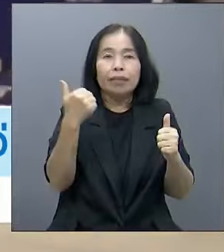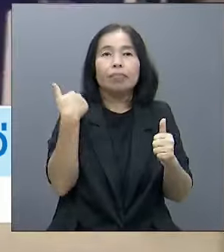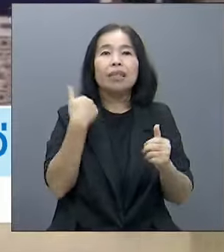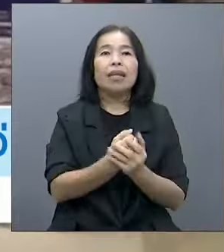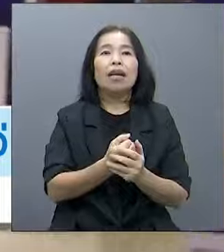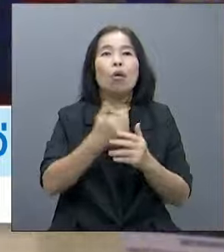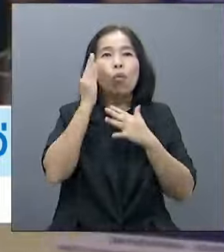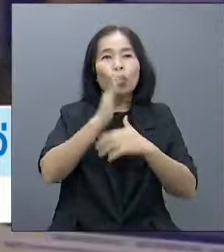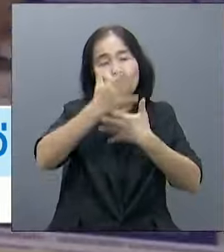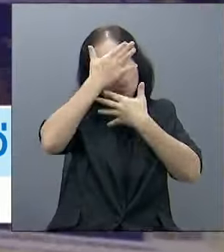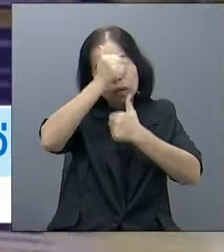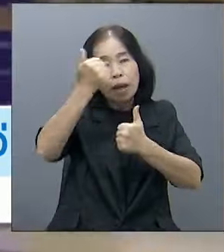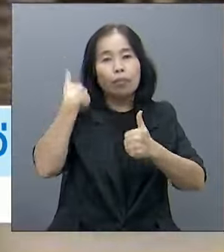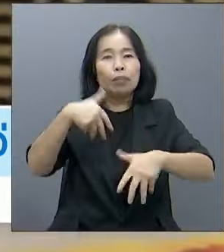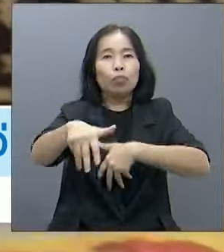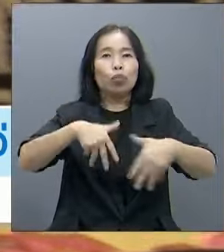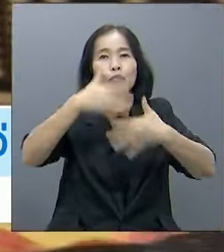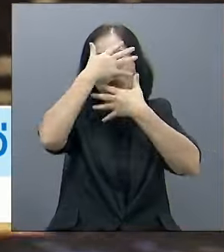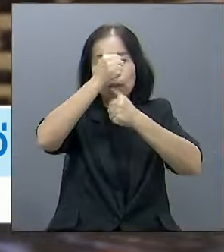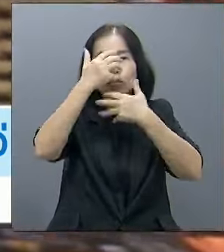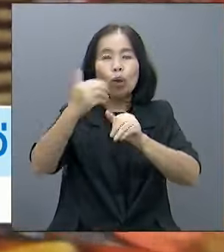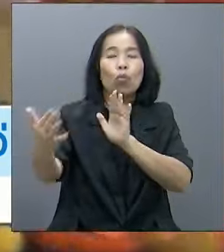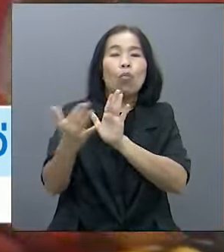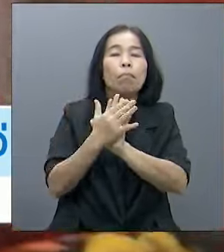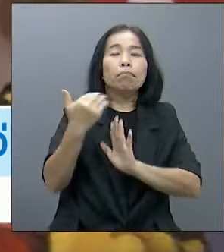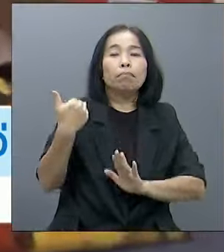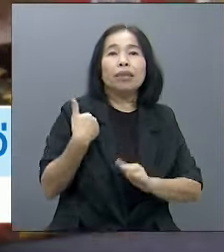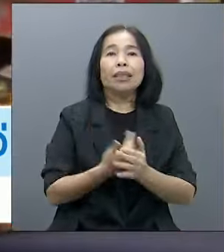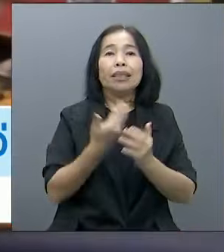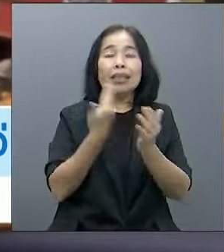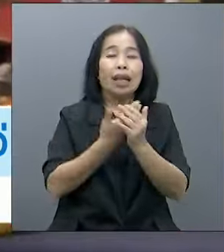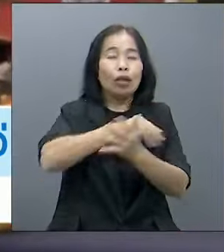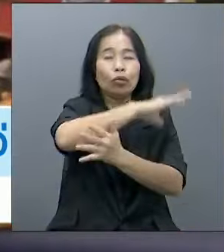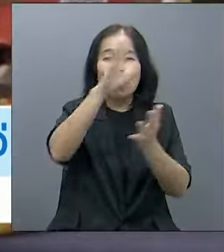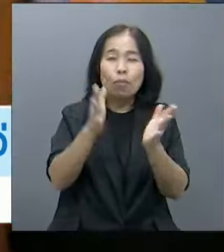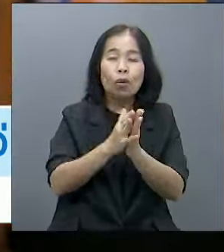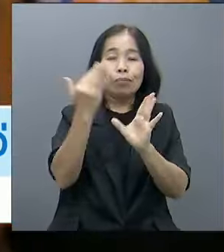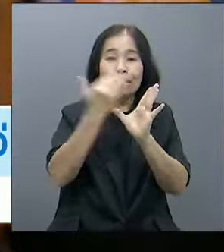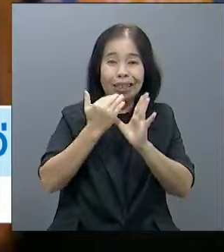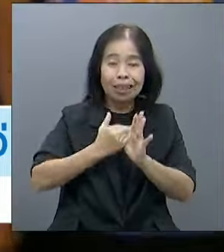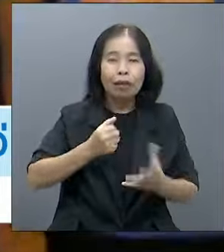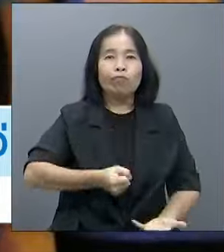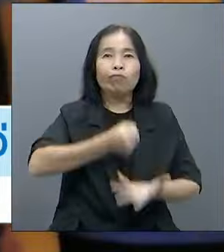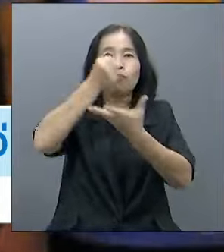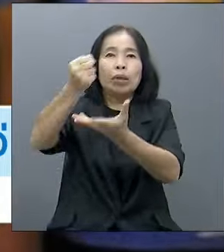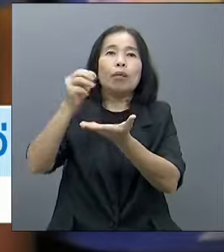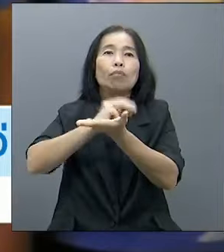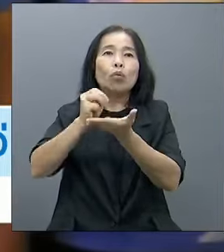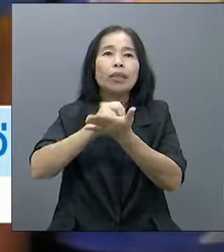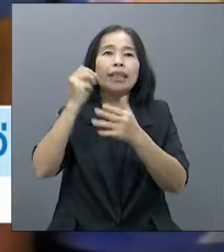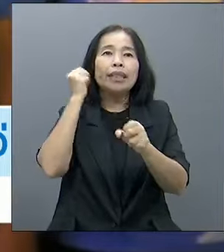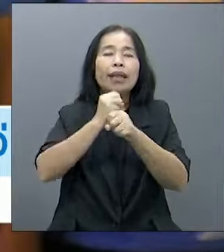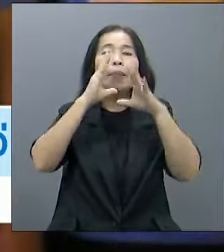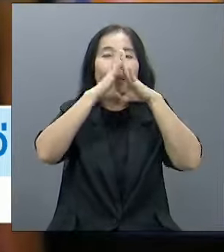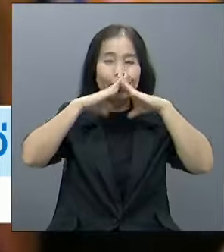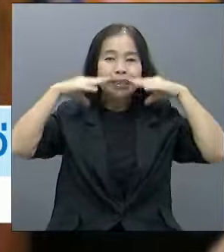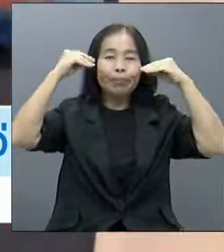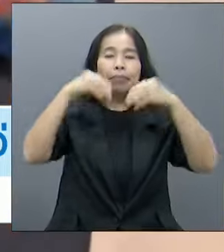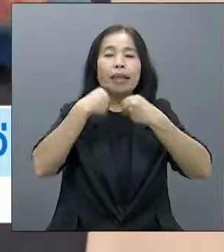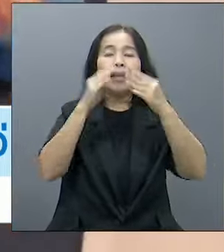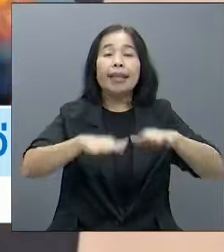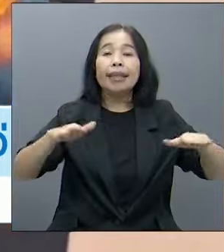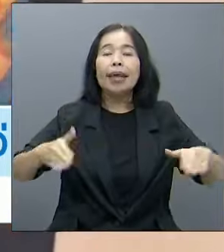ความสนใจจากประชาชนเป็นอย่างมากครับซึ่งก็ได้นำรายได้มอบให้กับมูลนิธิสร้างรอยยิ้มเอาไปใช้ในการรักษาเด็กที่มี